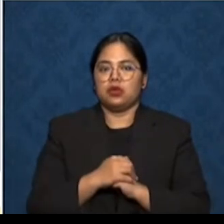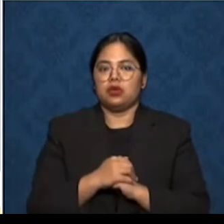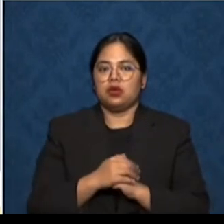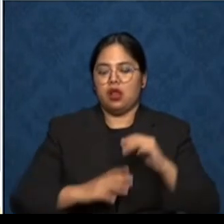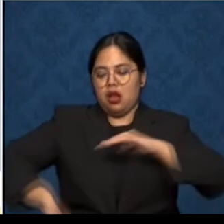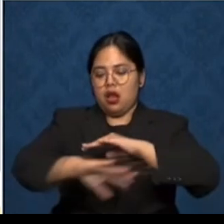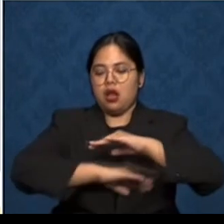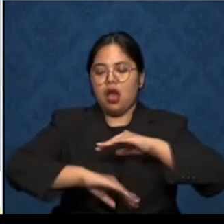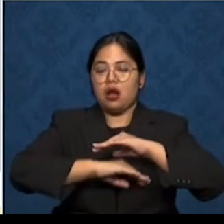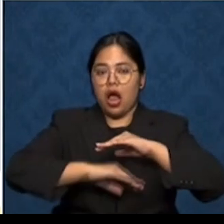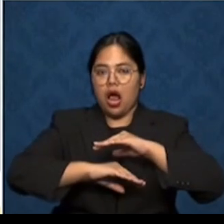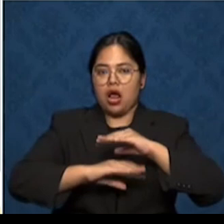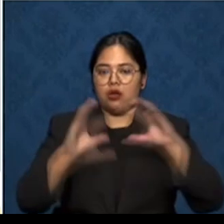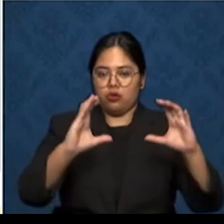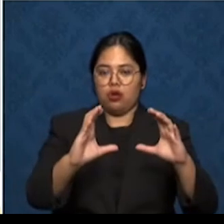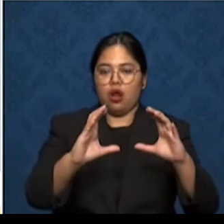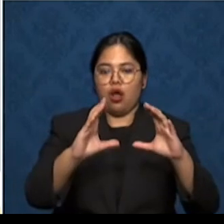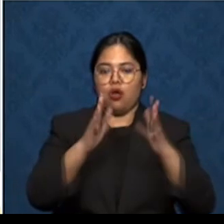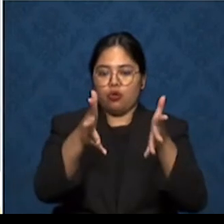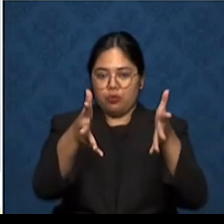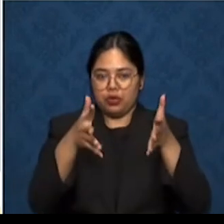ฐานวาสวยลบอัทุ มันมอยู่จริง